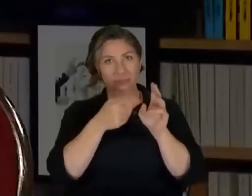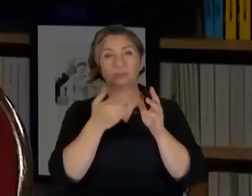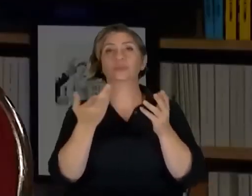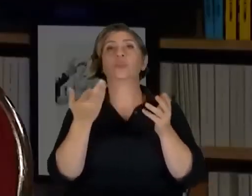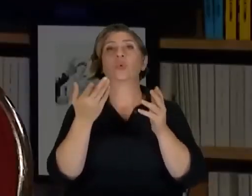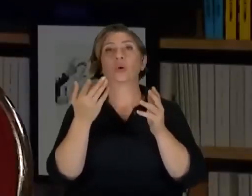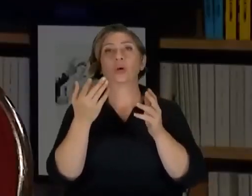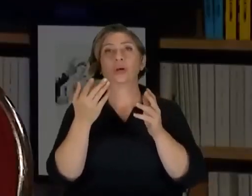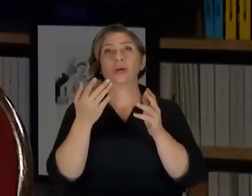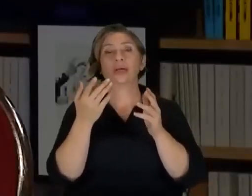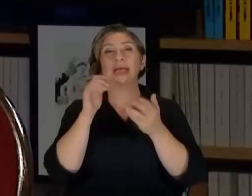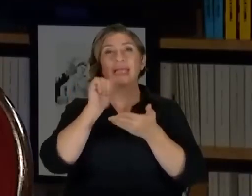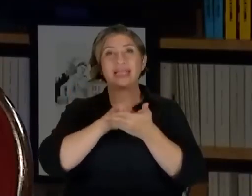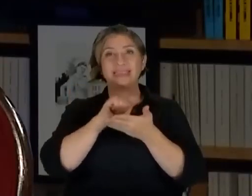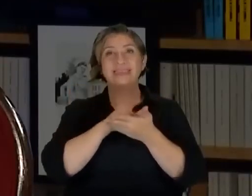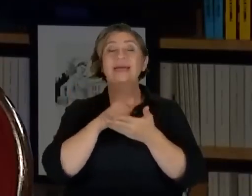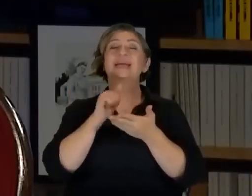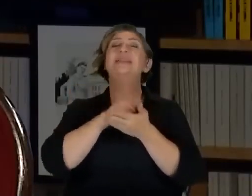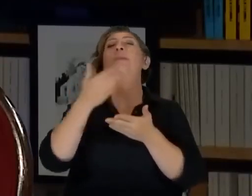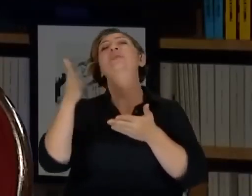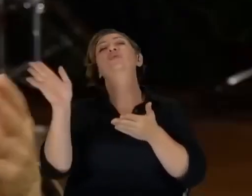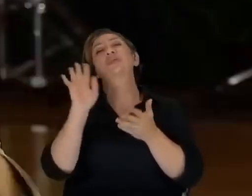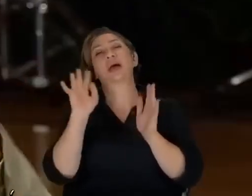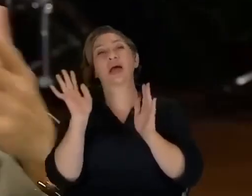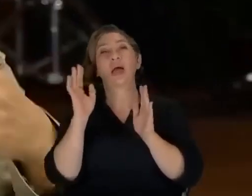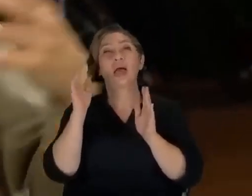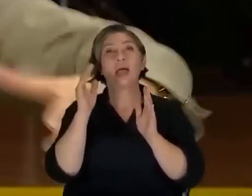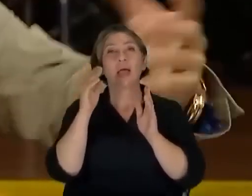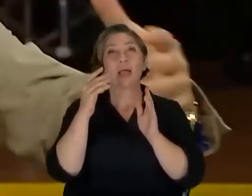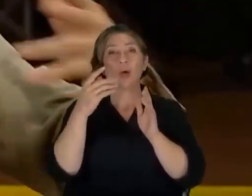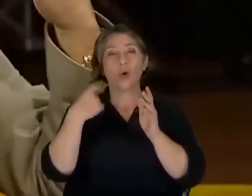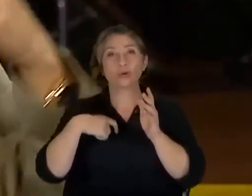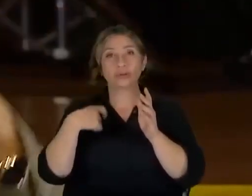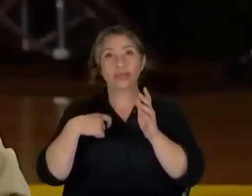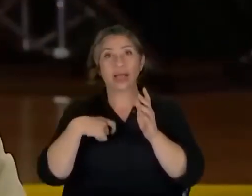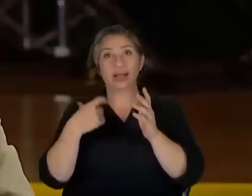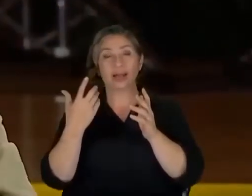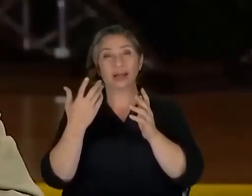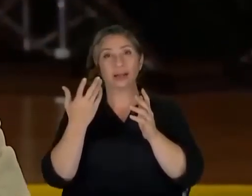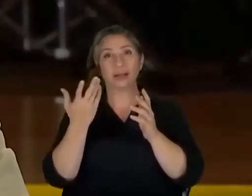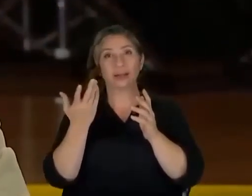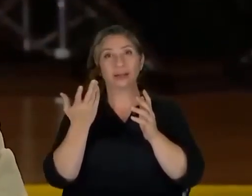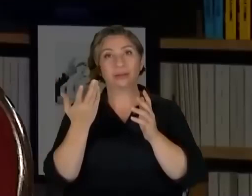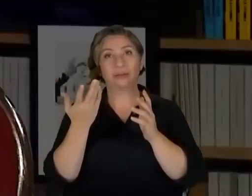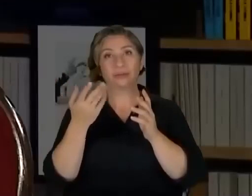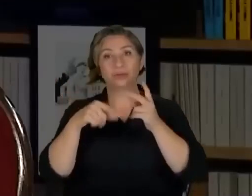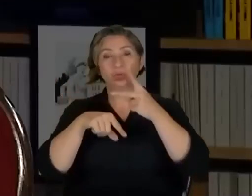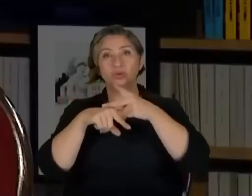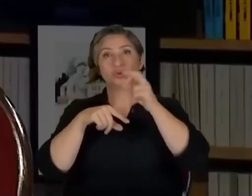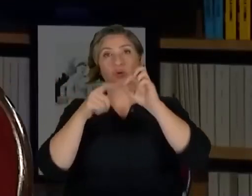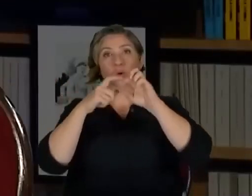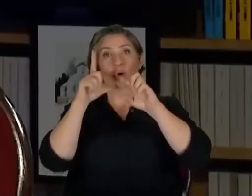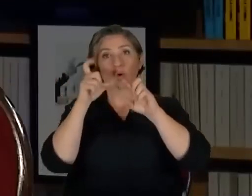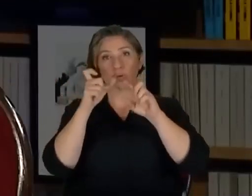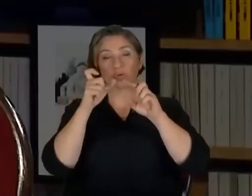Hayır canım, güzel gazetede. Ya, gazete başka bir şey. Bir şey de var tabii mı? Tabii canım, bir var canım çok. Zorlu Caz